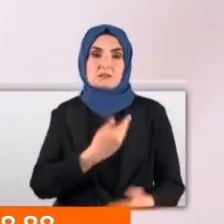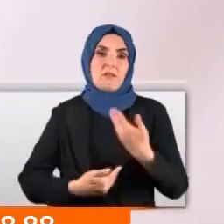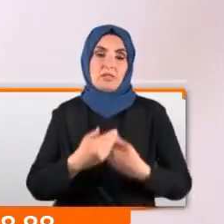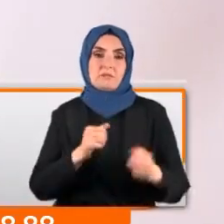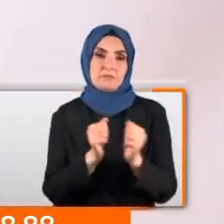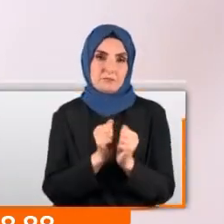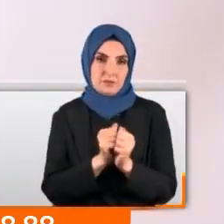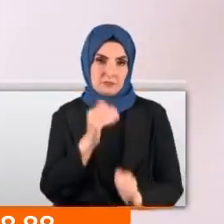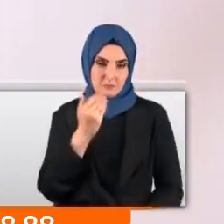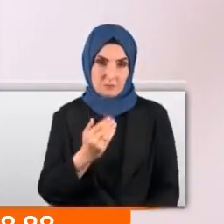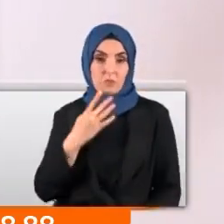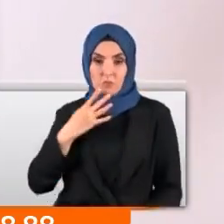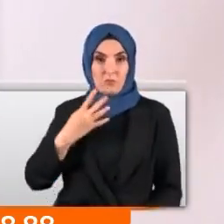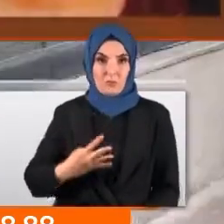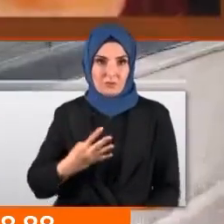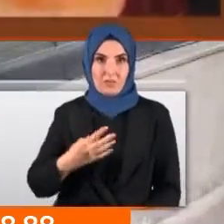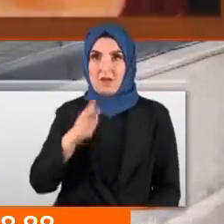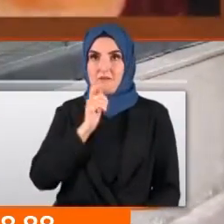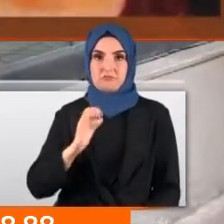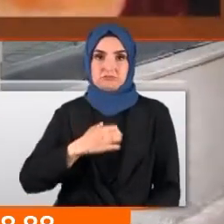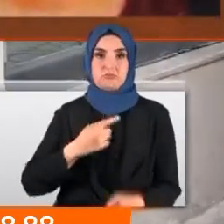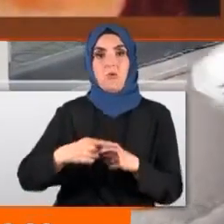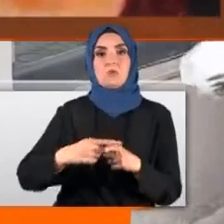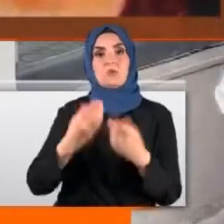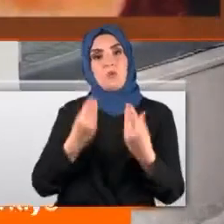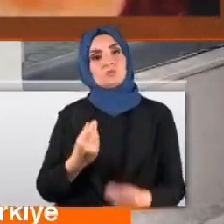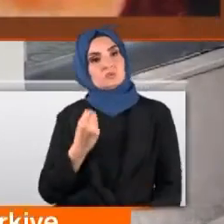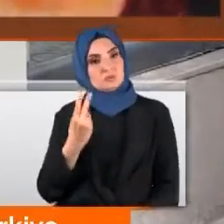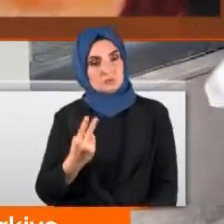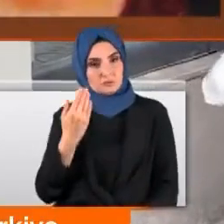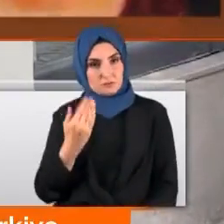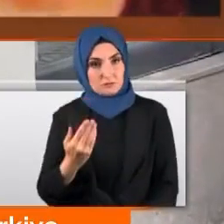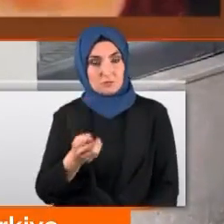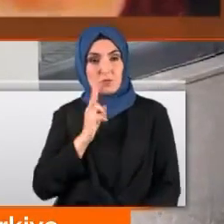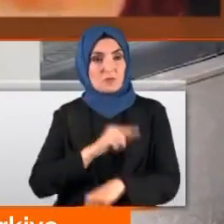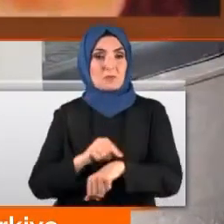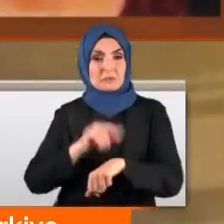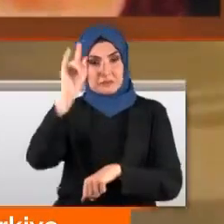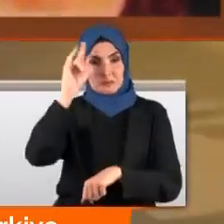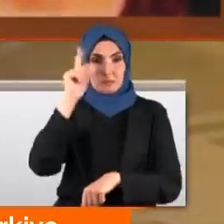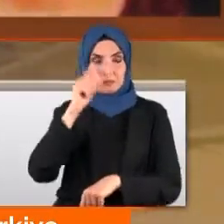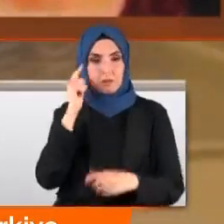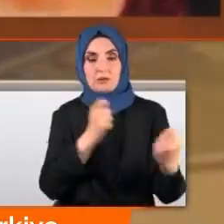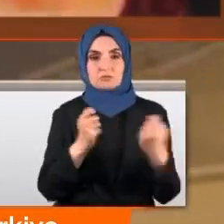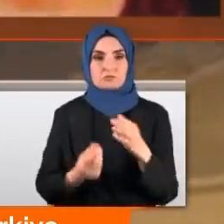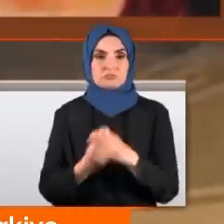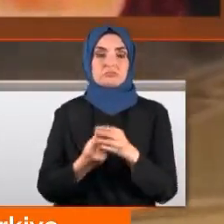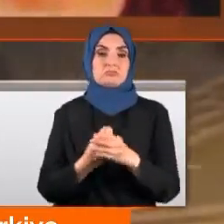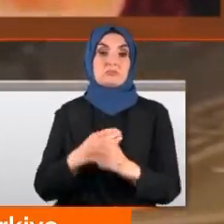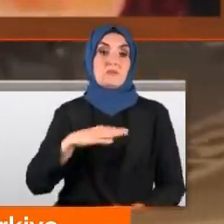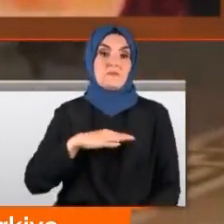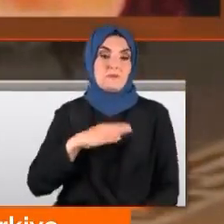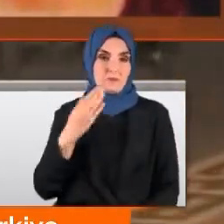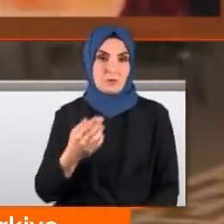4 senedir de iş ortağıydılar. İddia o ki aralarında son dönemde kıskançlık yüzünden sık sık tartışma çıkıyordu. Dün de yine aynı